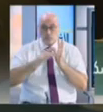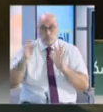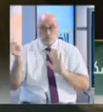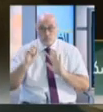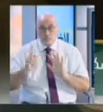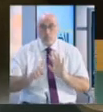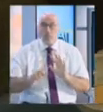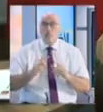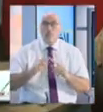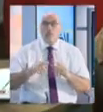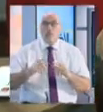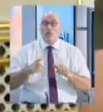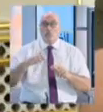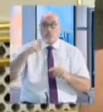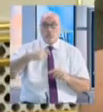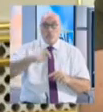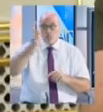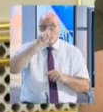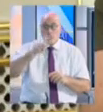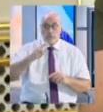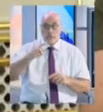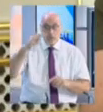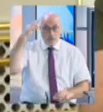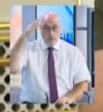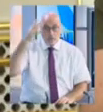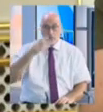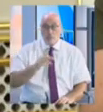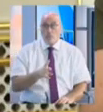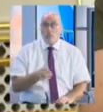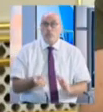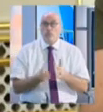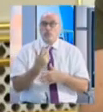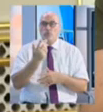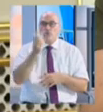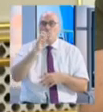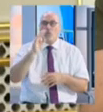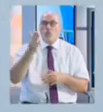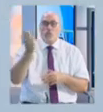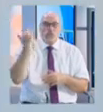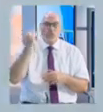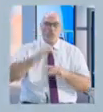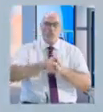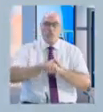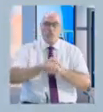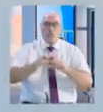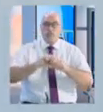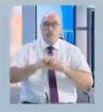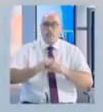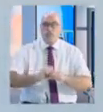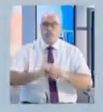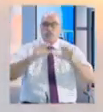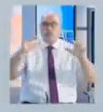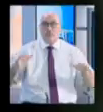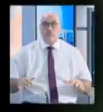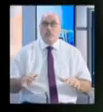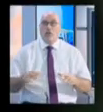فيما أعرب الرئيس التركي عن تخوفه من وصفه بتشيرنوبيل جديدة في أوكرانيا. اللقاء الذي بحث أيضا